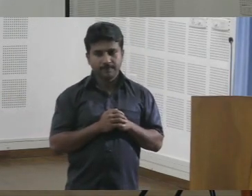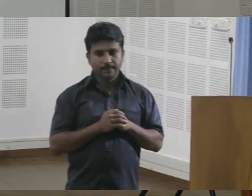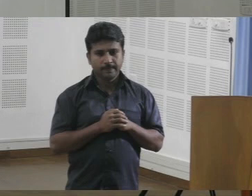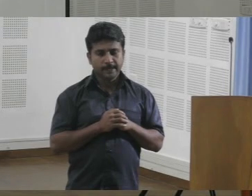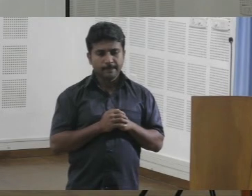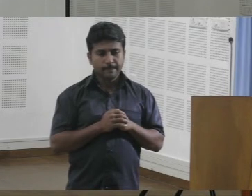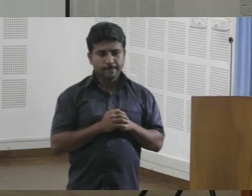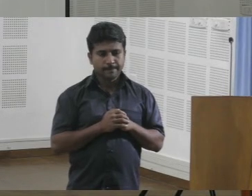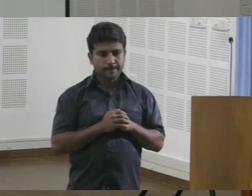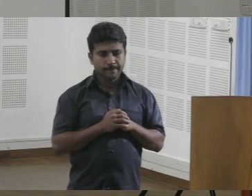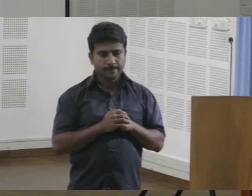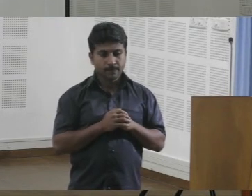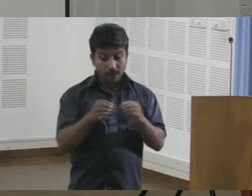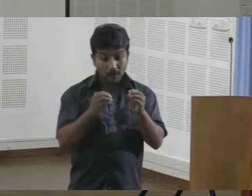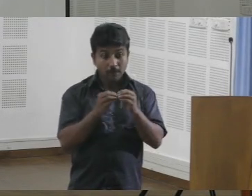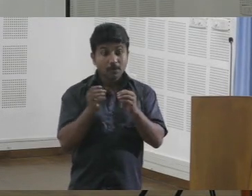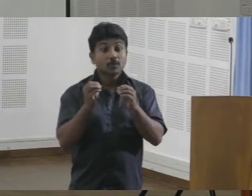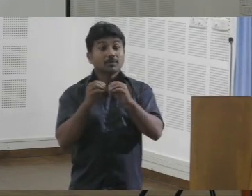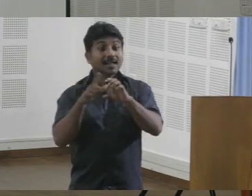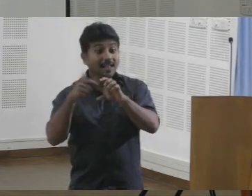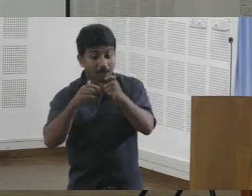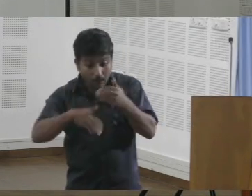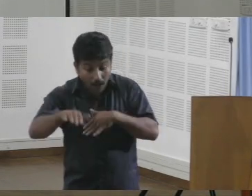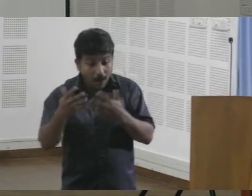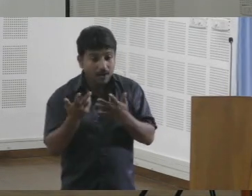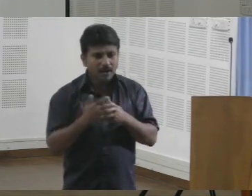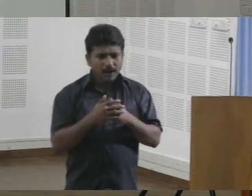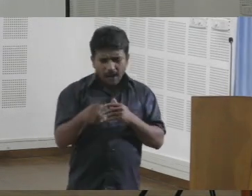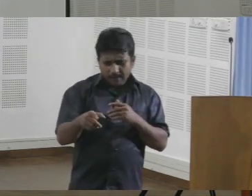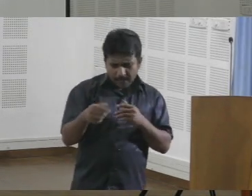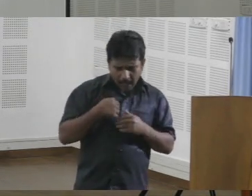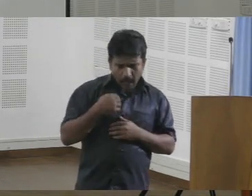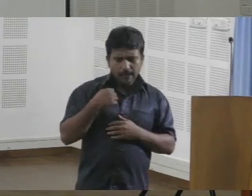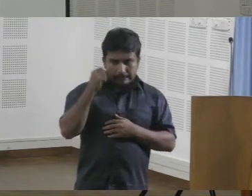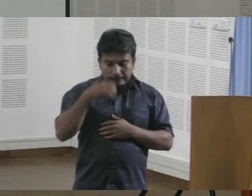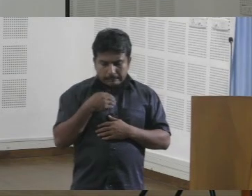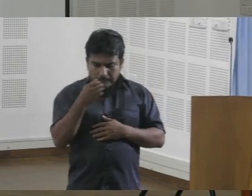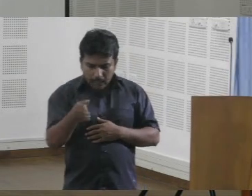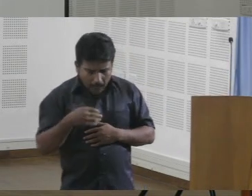ബബിൾസിൽ ചെന്നപ്പോഴാണ് എനിക്ക് മനസ്സിലായത് അവൻ കമ്മ്യൂണിക്കേറ്റ് ചെയ്യുന്നത്